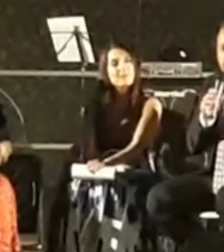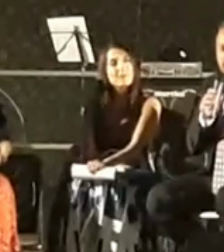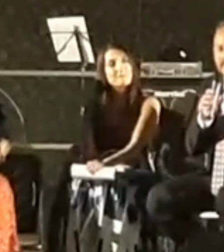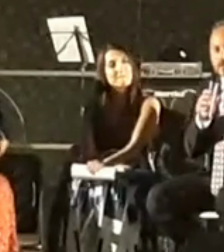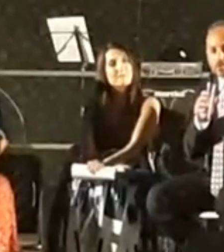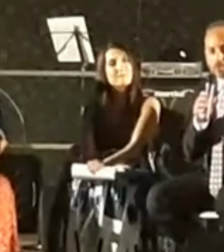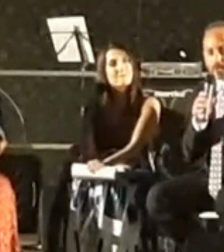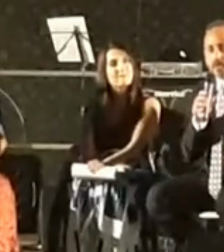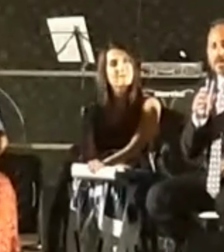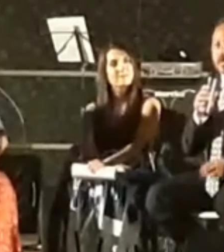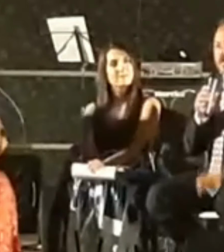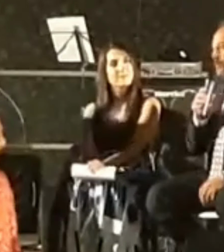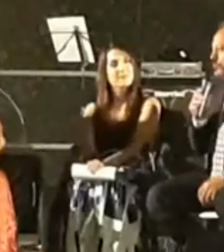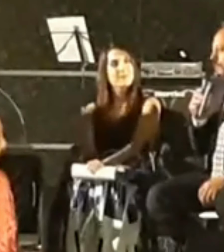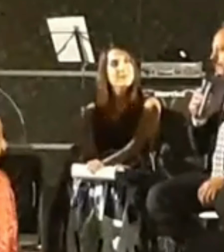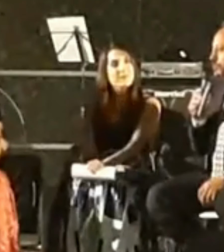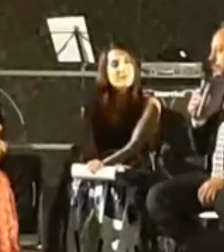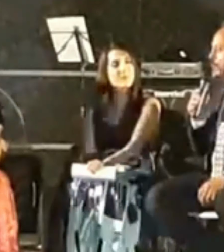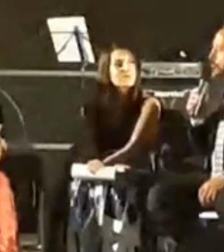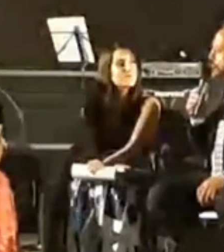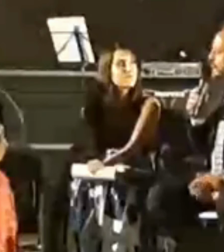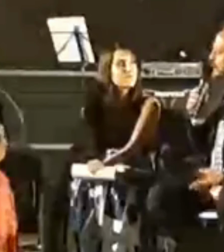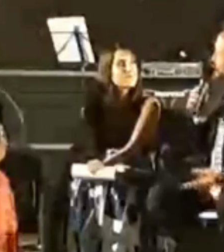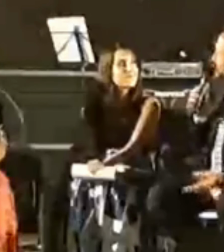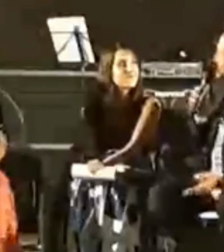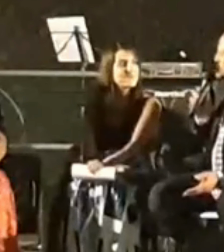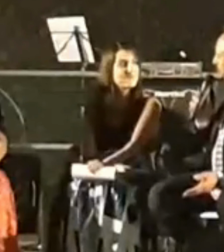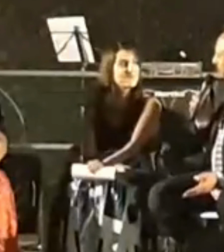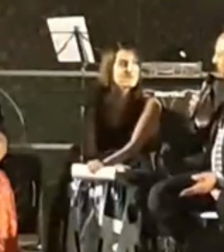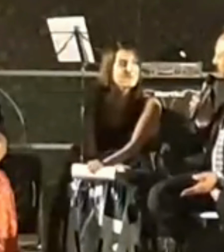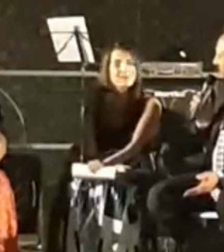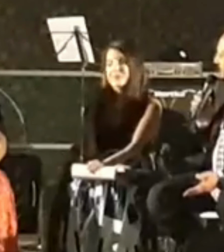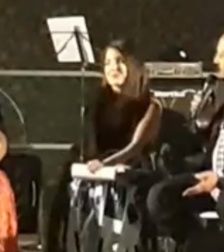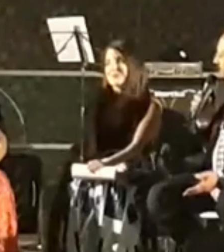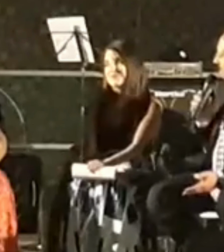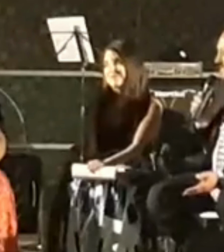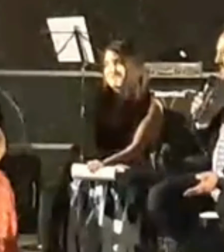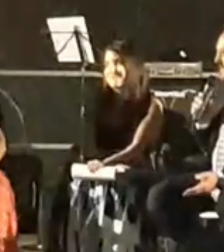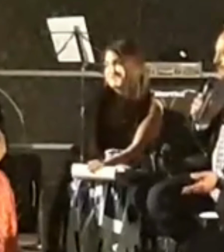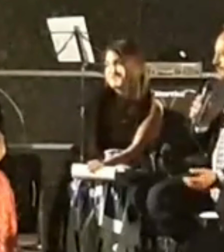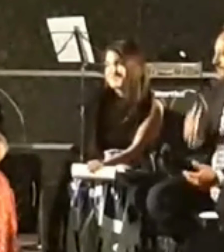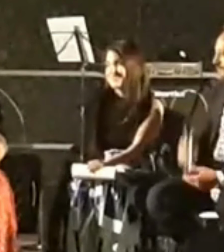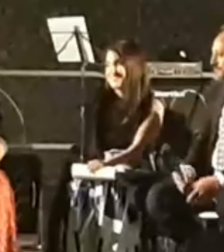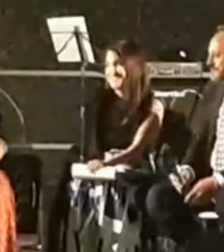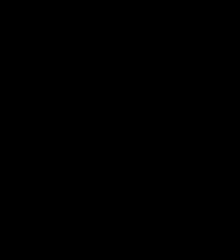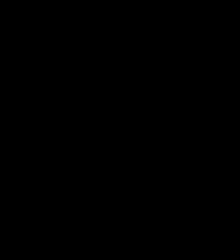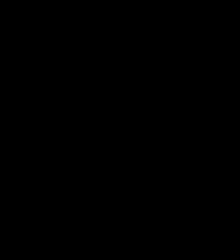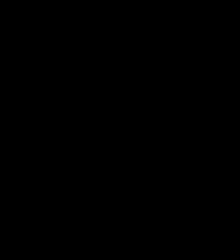vissuto qui e quindi io chiamerei sul palco, rubando il ruolo alla nostra Laura, Cristina.